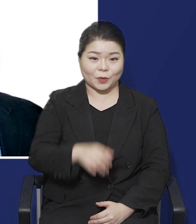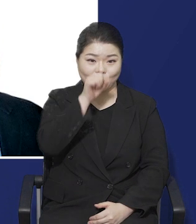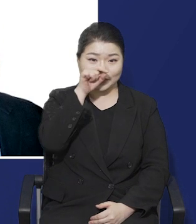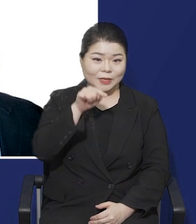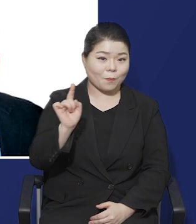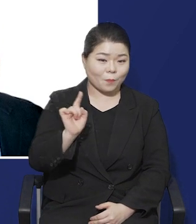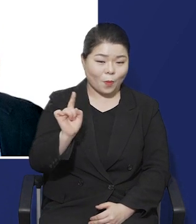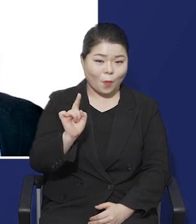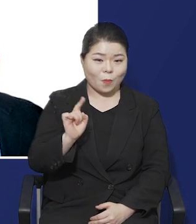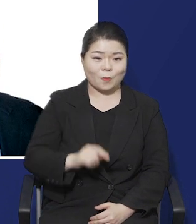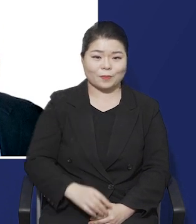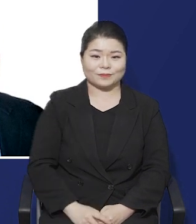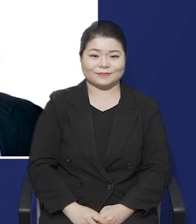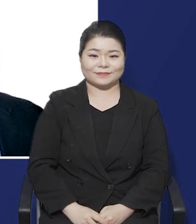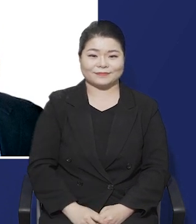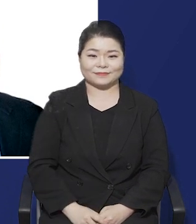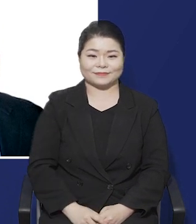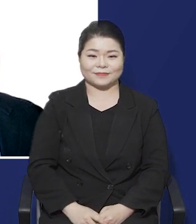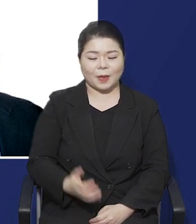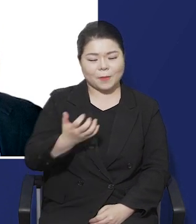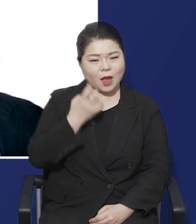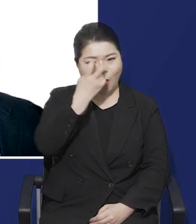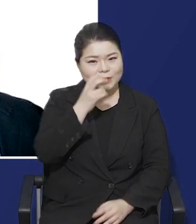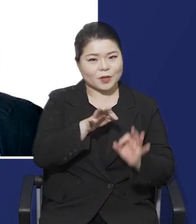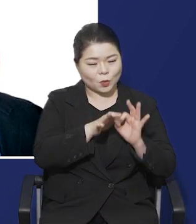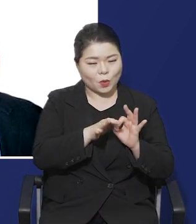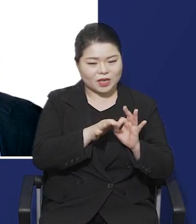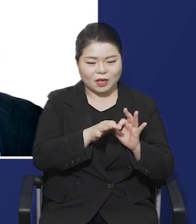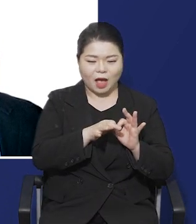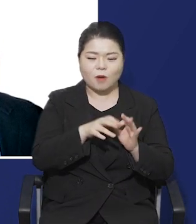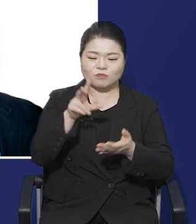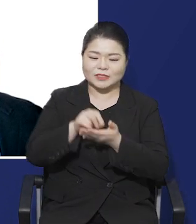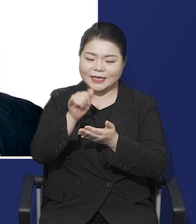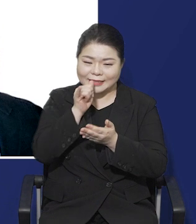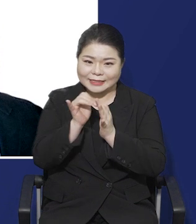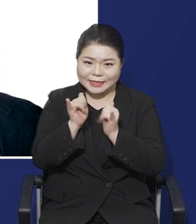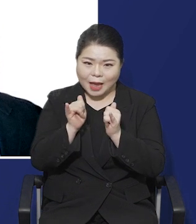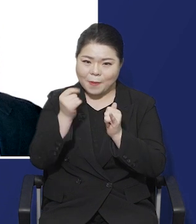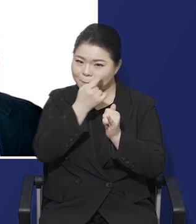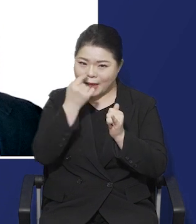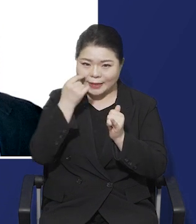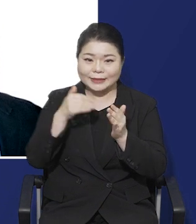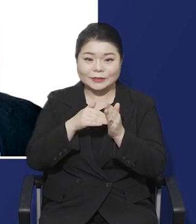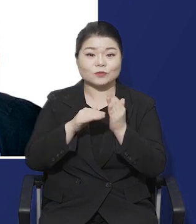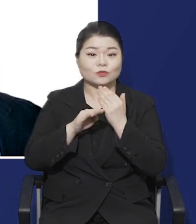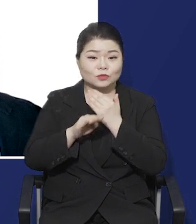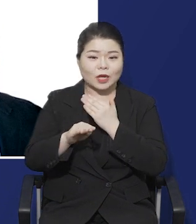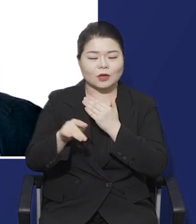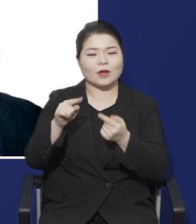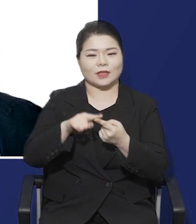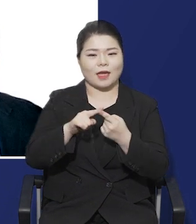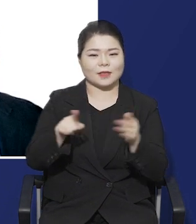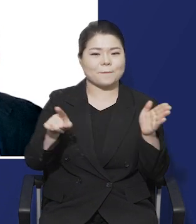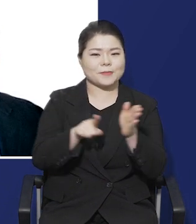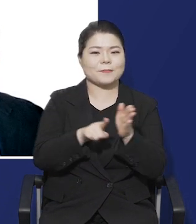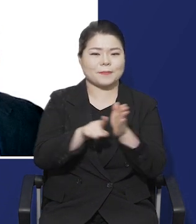장점은 아무래도 사전 검수를 통해 블랙리스트를 수집하고 공유해서 정보의 실성을 높이는 게